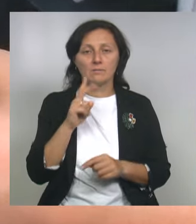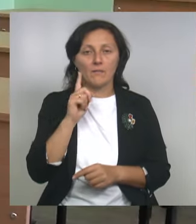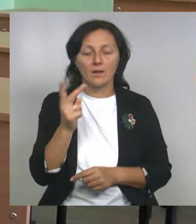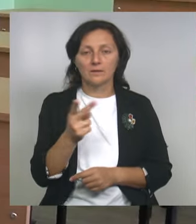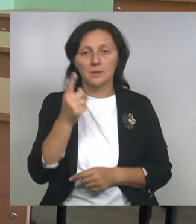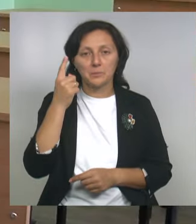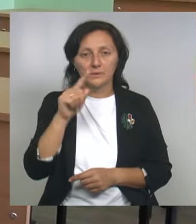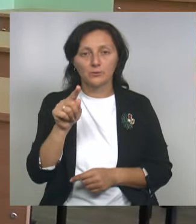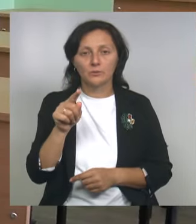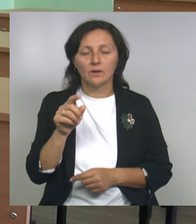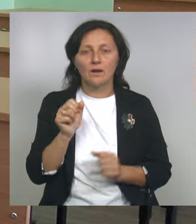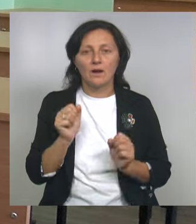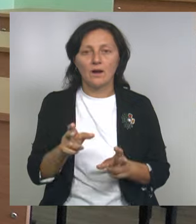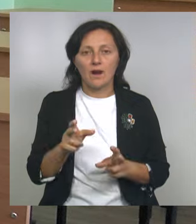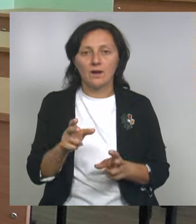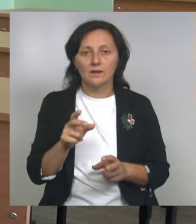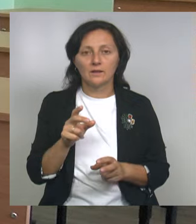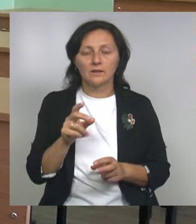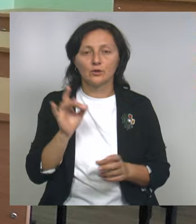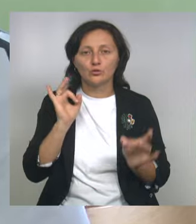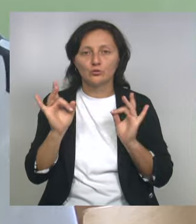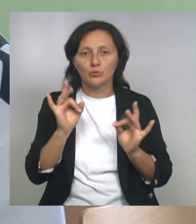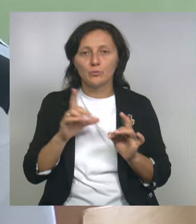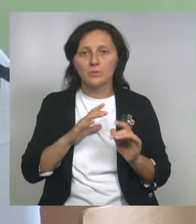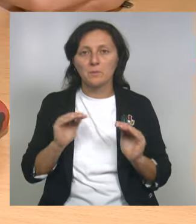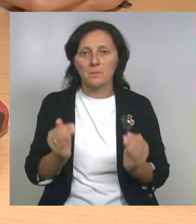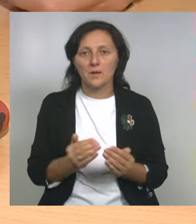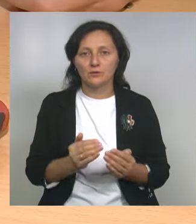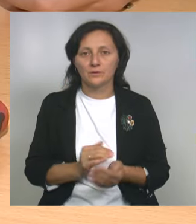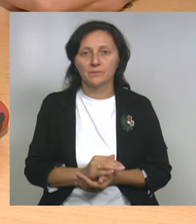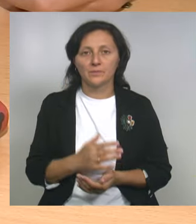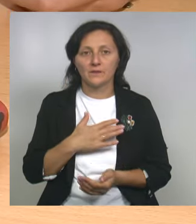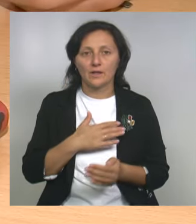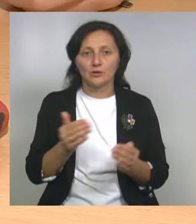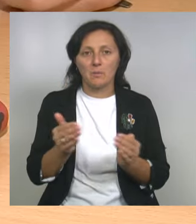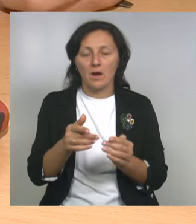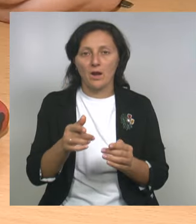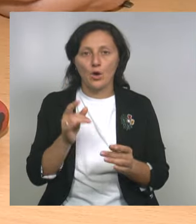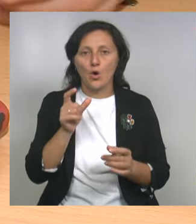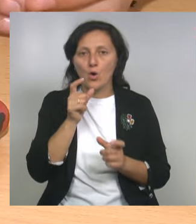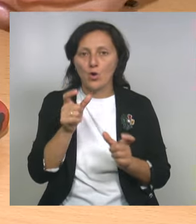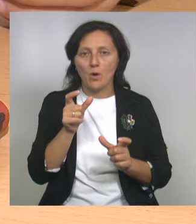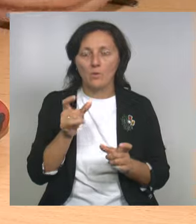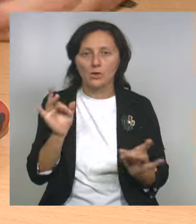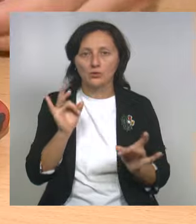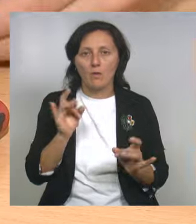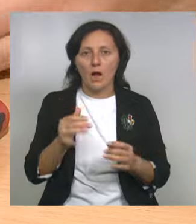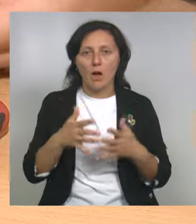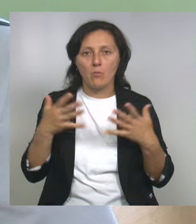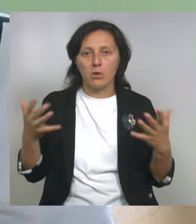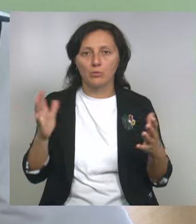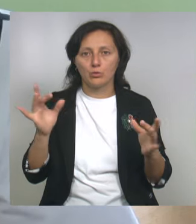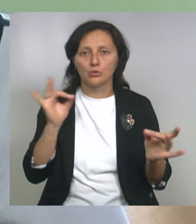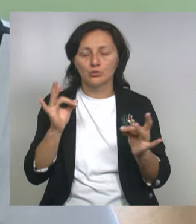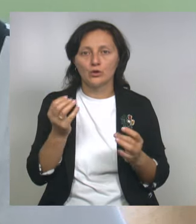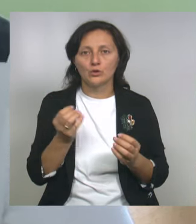нюансы, например, как минимизировать шум от установки. Даже наша маленькая установка и то громко шумит, а большая установка будет шуметь